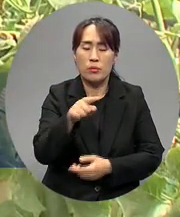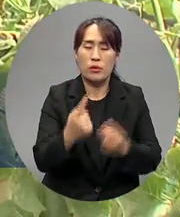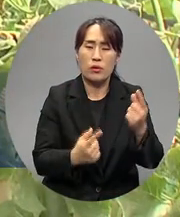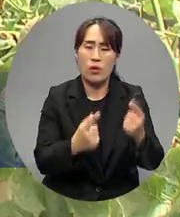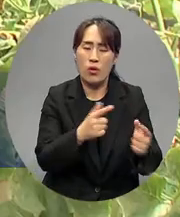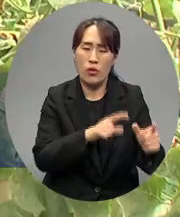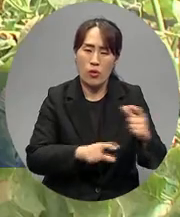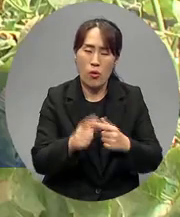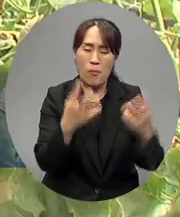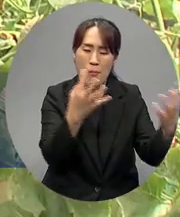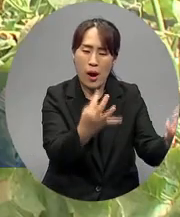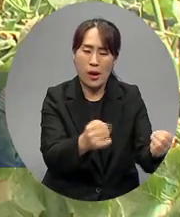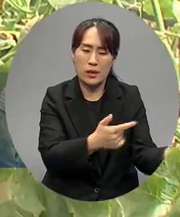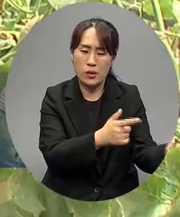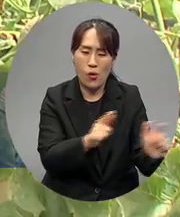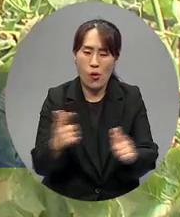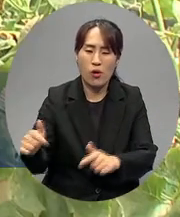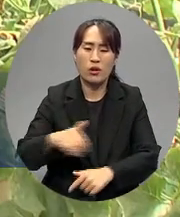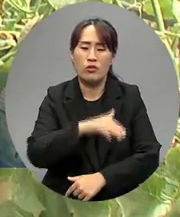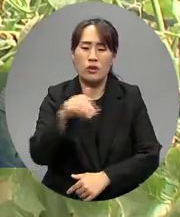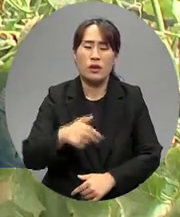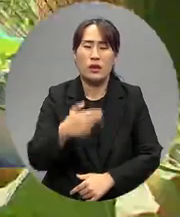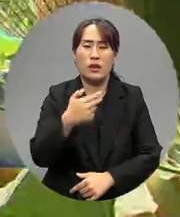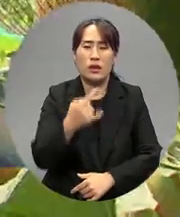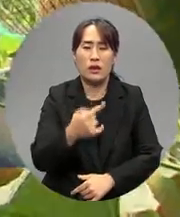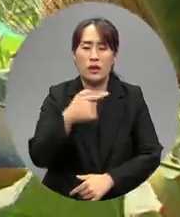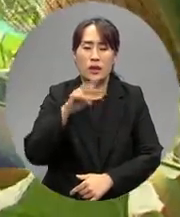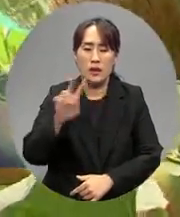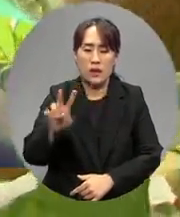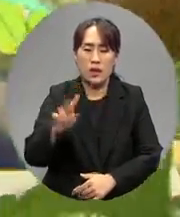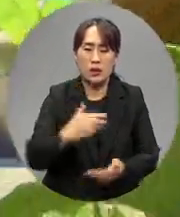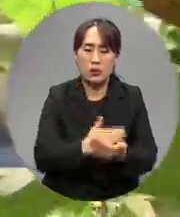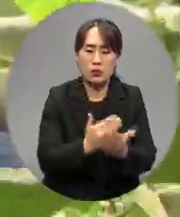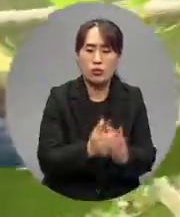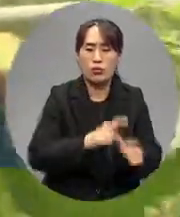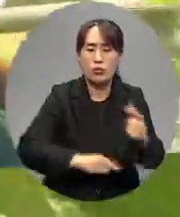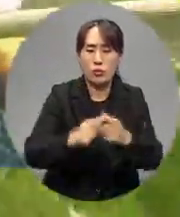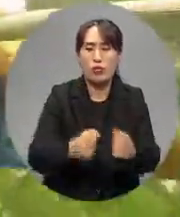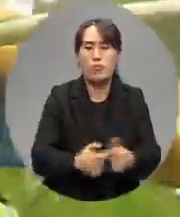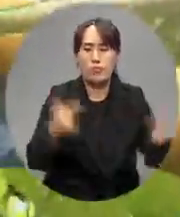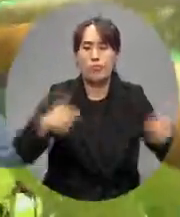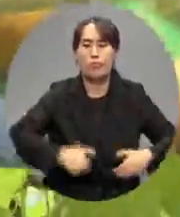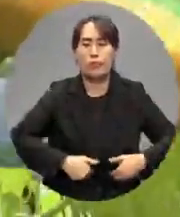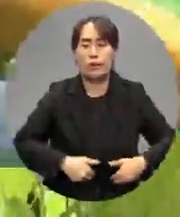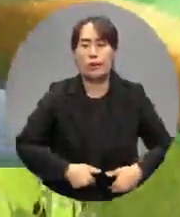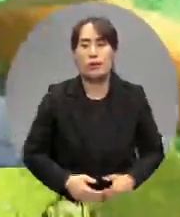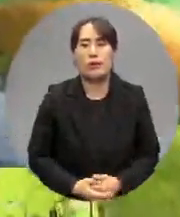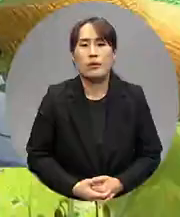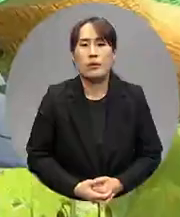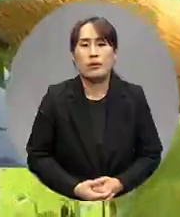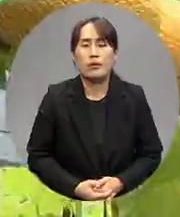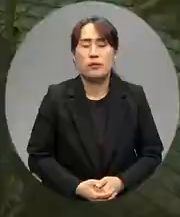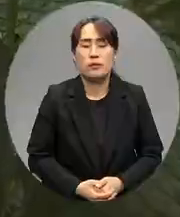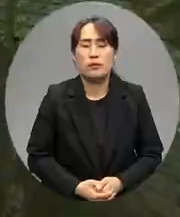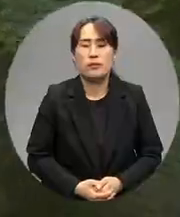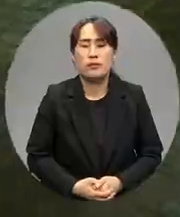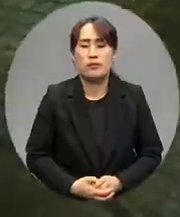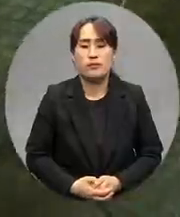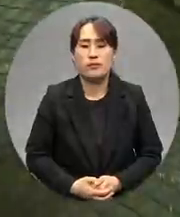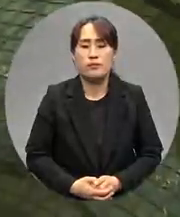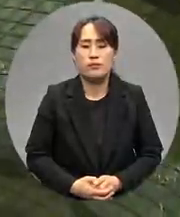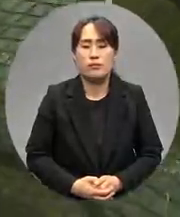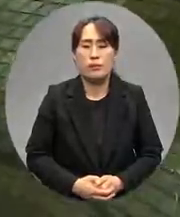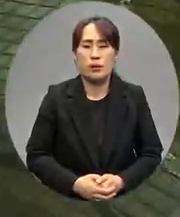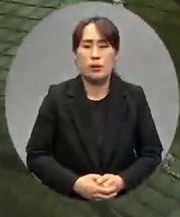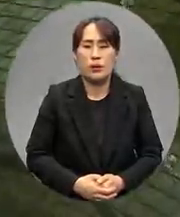더 다양하게 우리가 그 드냐 그 종류를 좀 다양화시킬 필요가 있습니다.